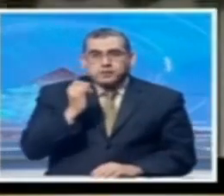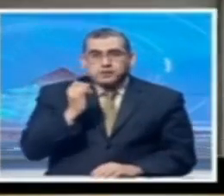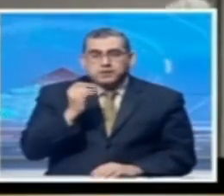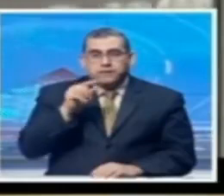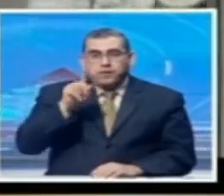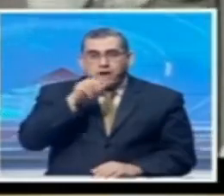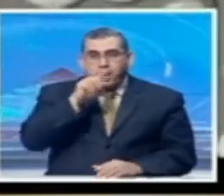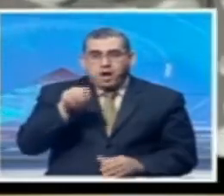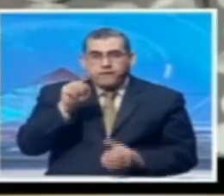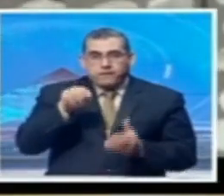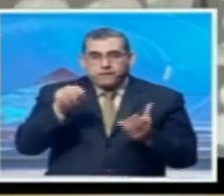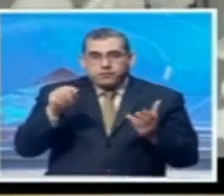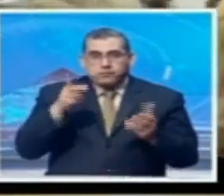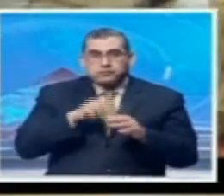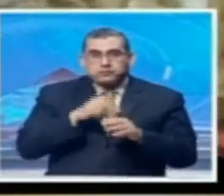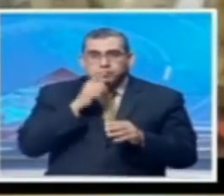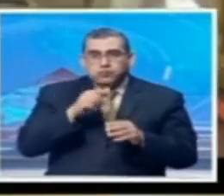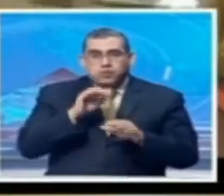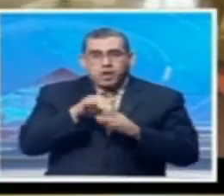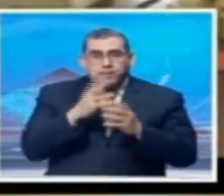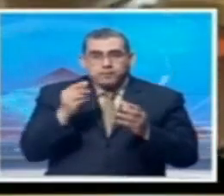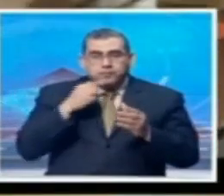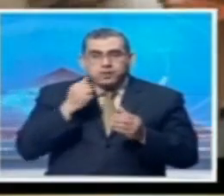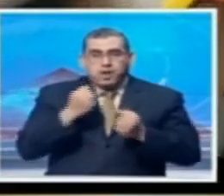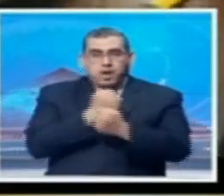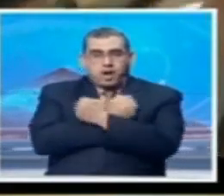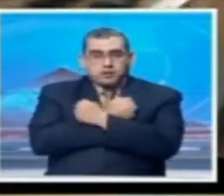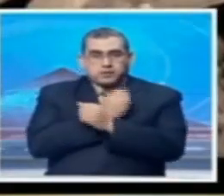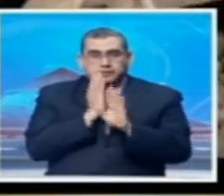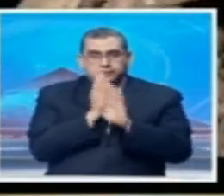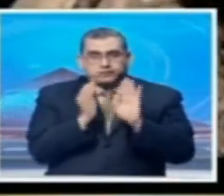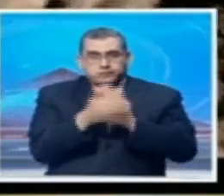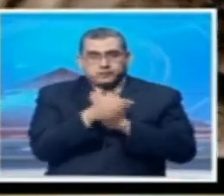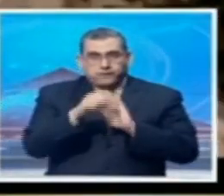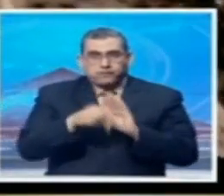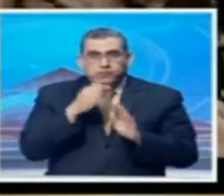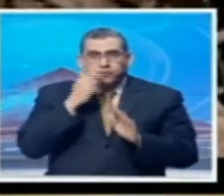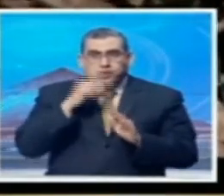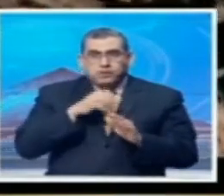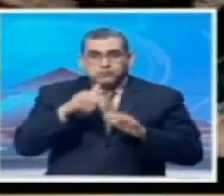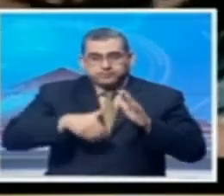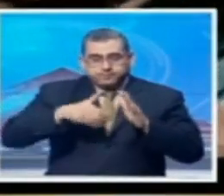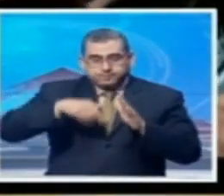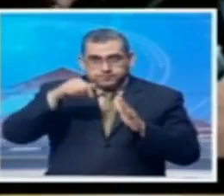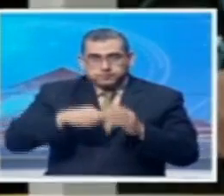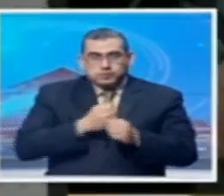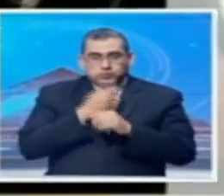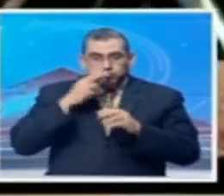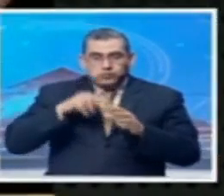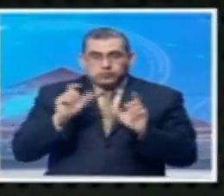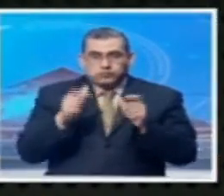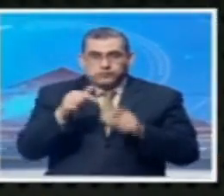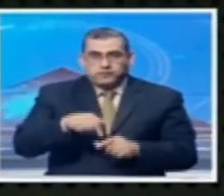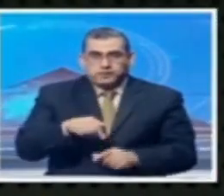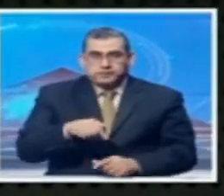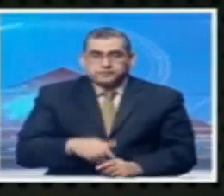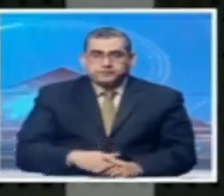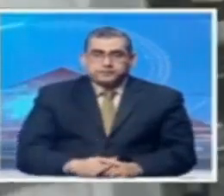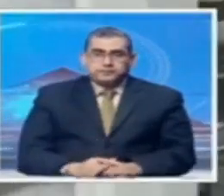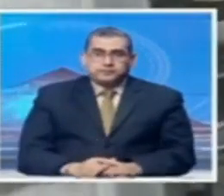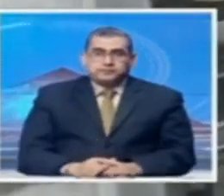2452 قضية ومخالفة في مجالات حيازة الآثار والحفر والتنقيب عن الآثار.